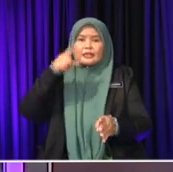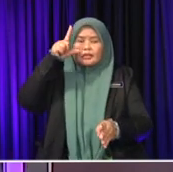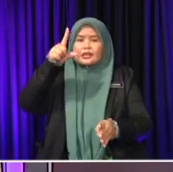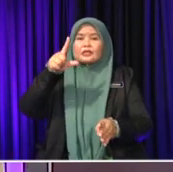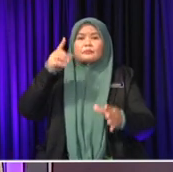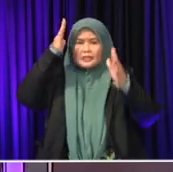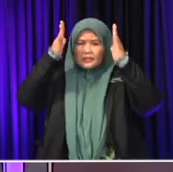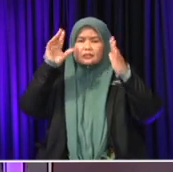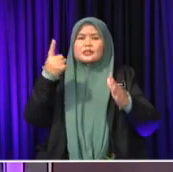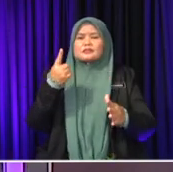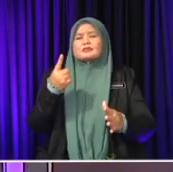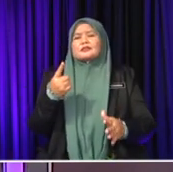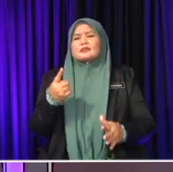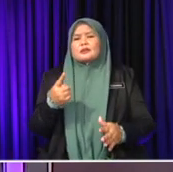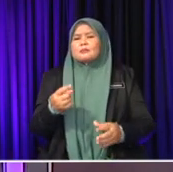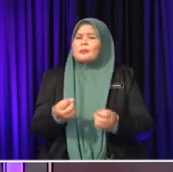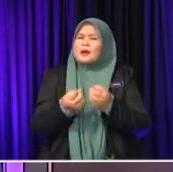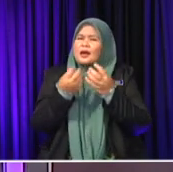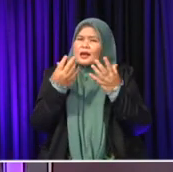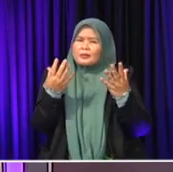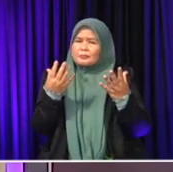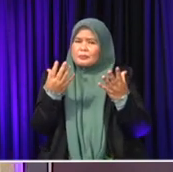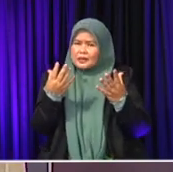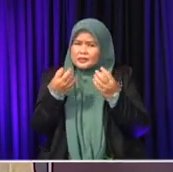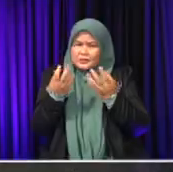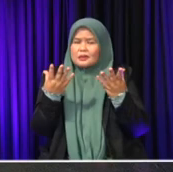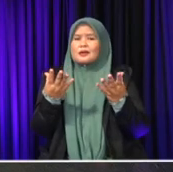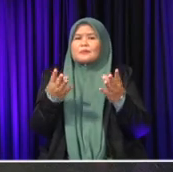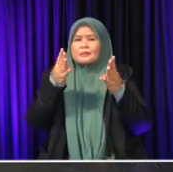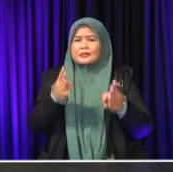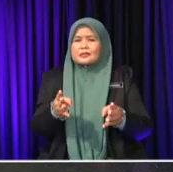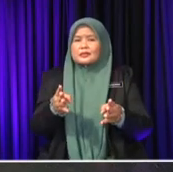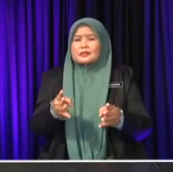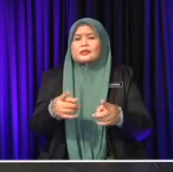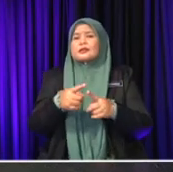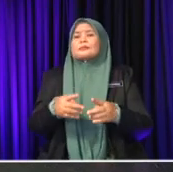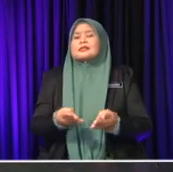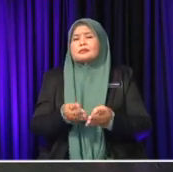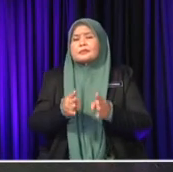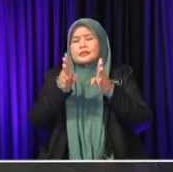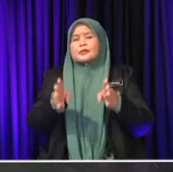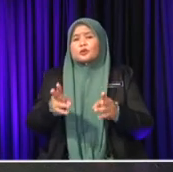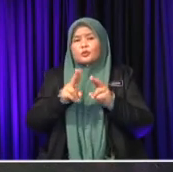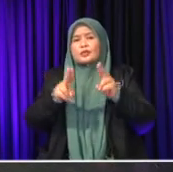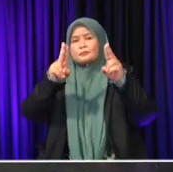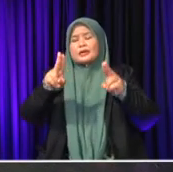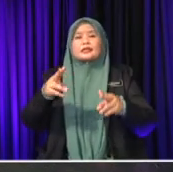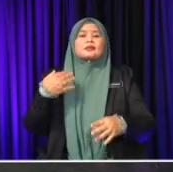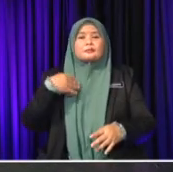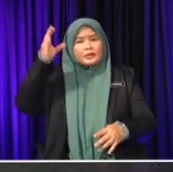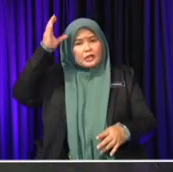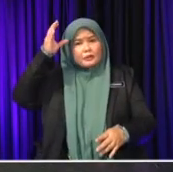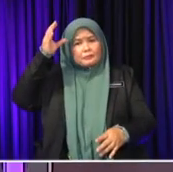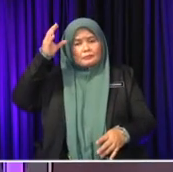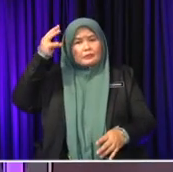saja kan Lukman Berapa banyak bangsa kita aja selain daripada bangsa-bangsa yang utama Melayu China India kita